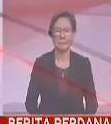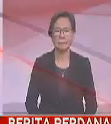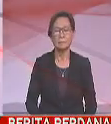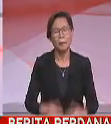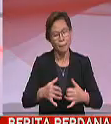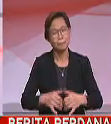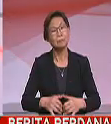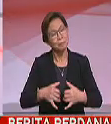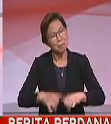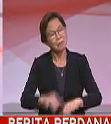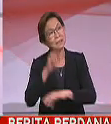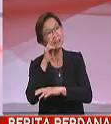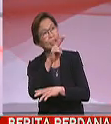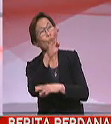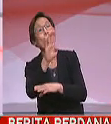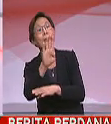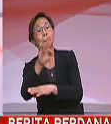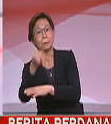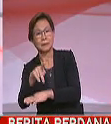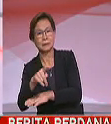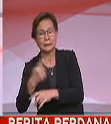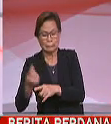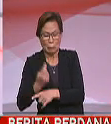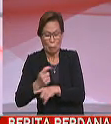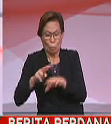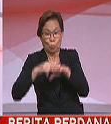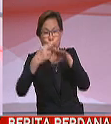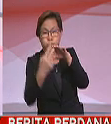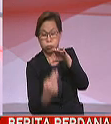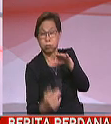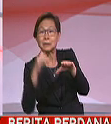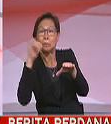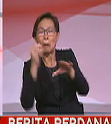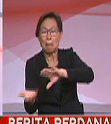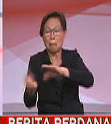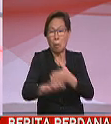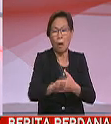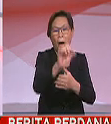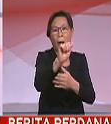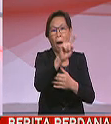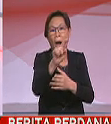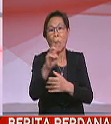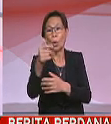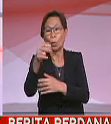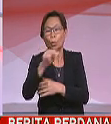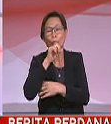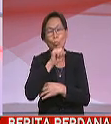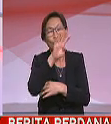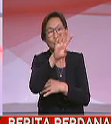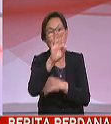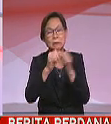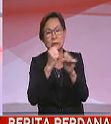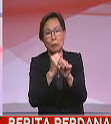Masih bersama berita perdana. Saudara, sesi latihan terjunan base malam yang mengorbankan Azwan Taharuddin, 49